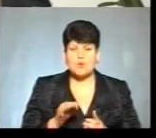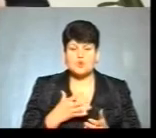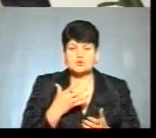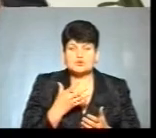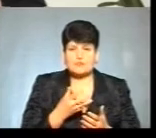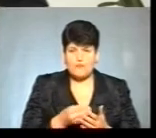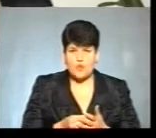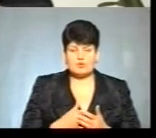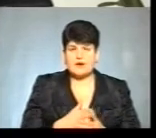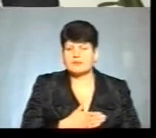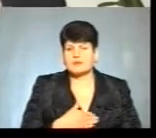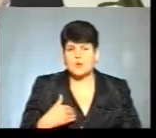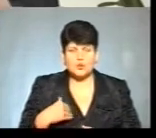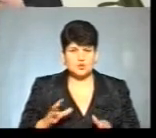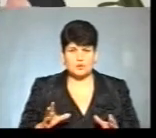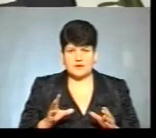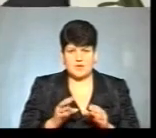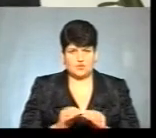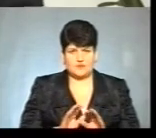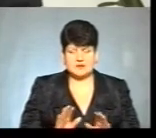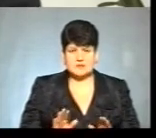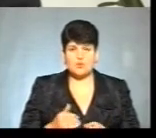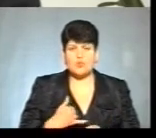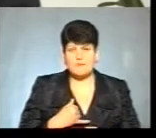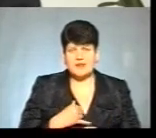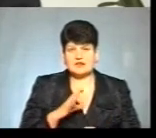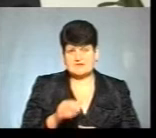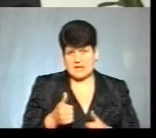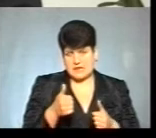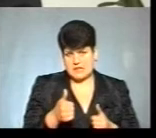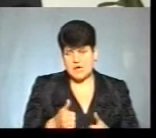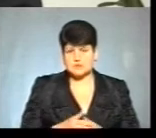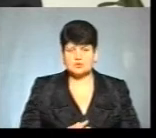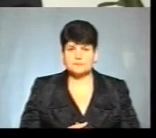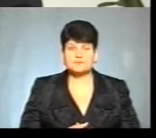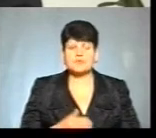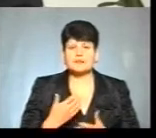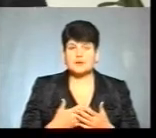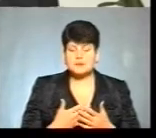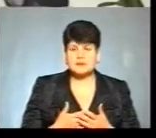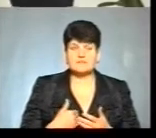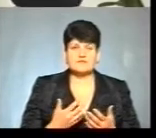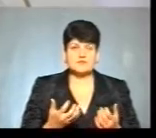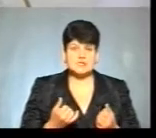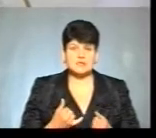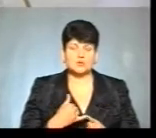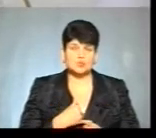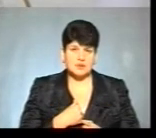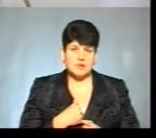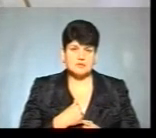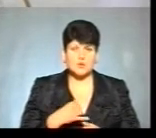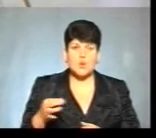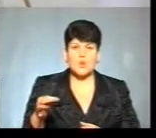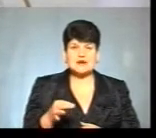ще. От я не хочу там об'єднуватися, тому що от У мене все класно. Так? От, допустим, навіть взяти в нас